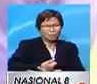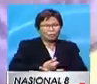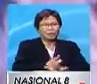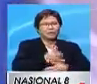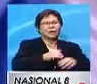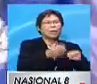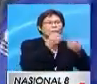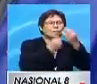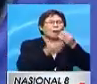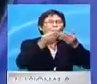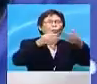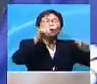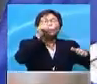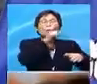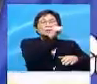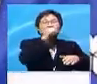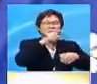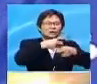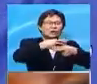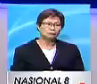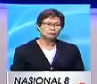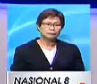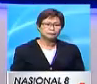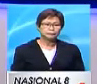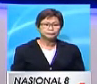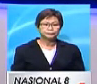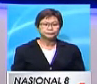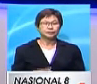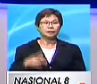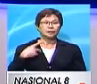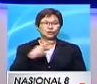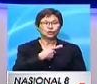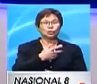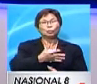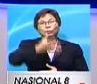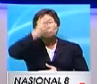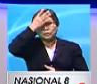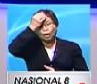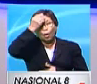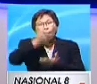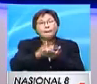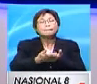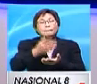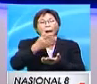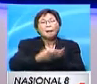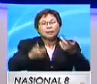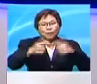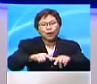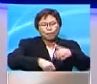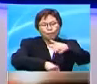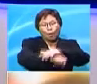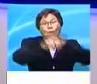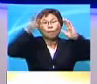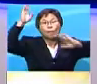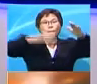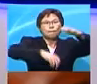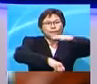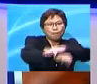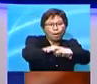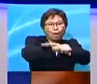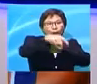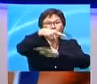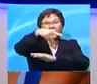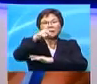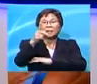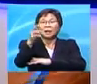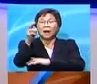hotel di alustar kita ikuti perkembangan bola sepak tempatan skuad bola sepak pdrm membawa masuk